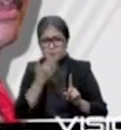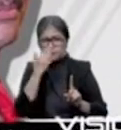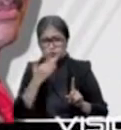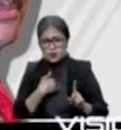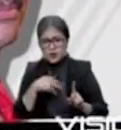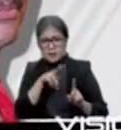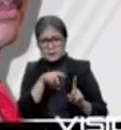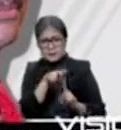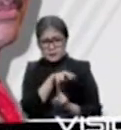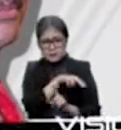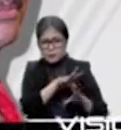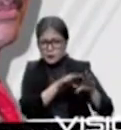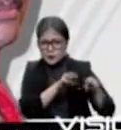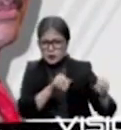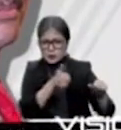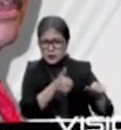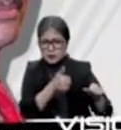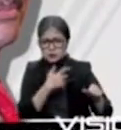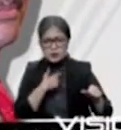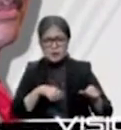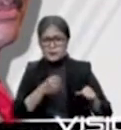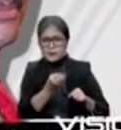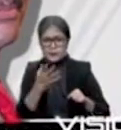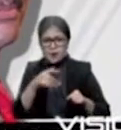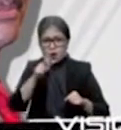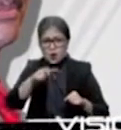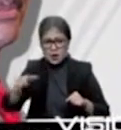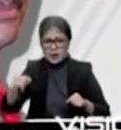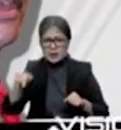jejak panjang menjadi hakim di beberapa kota sejak tahun